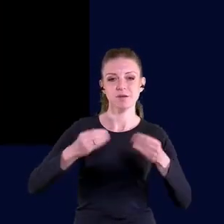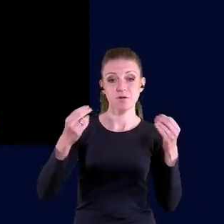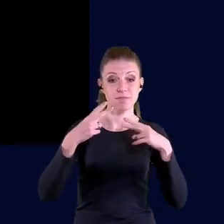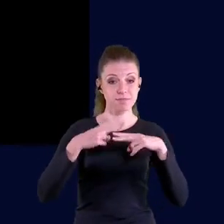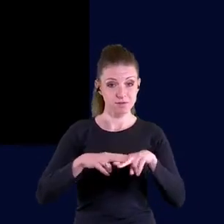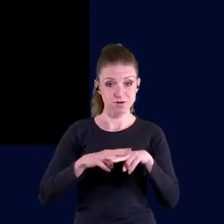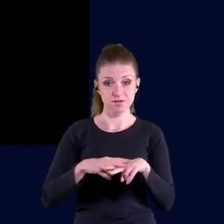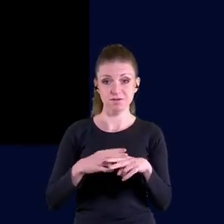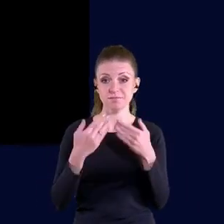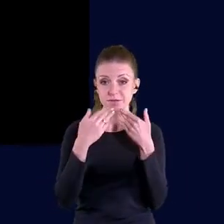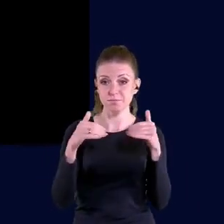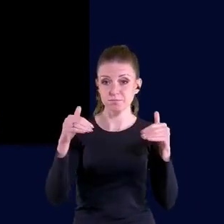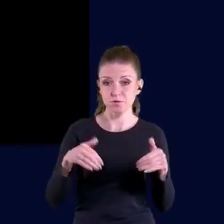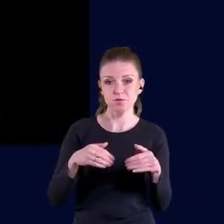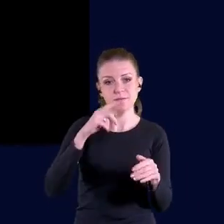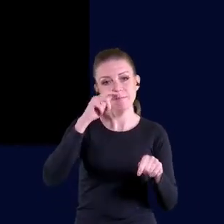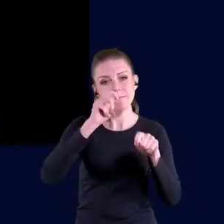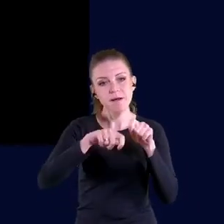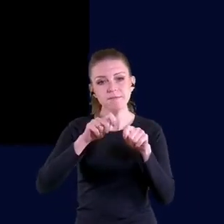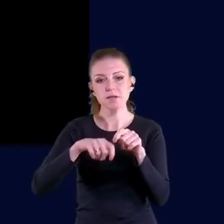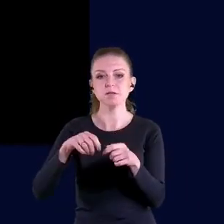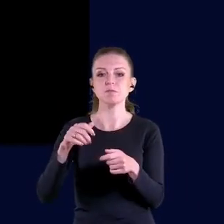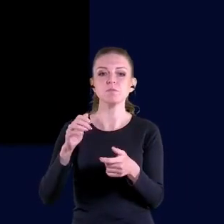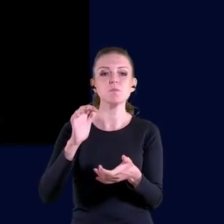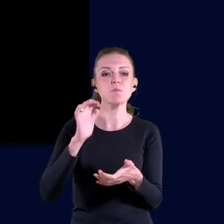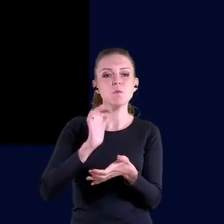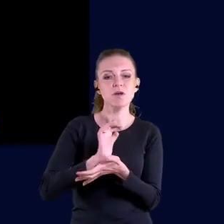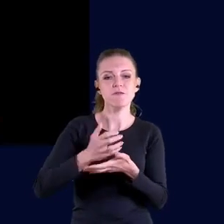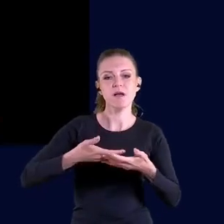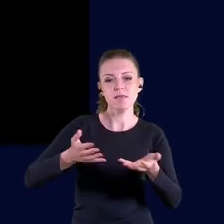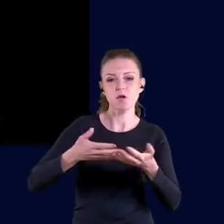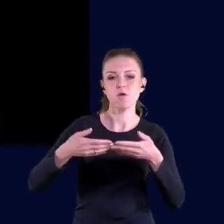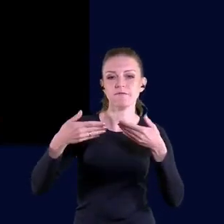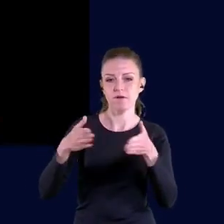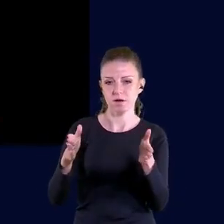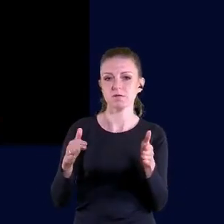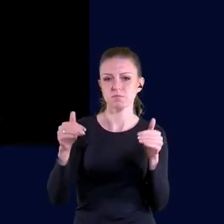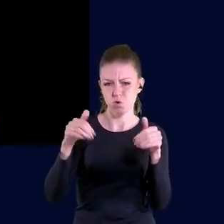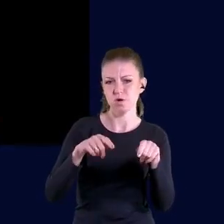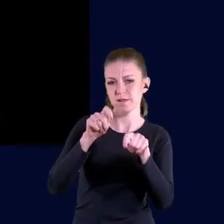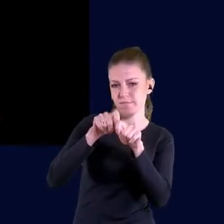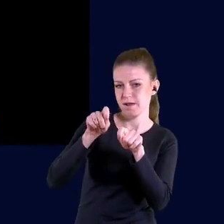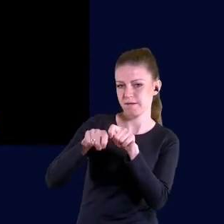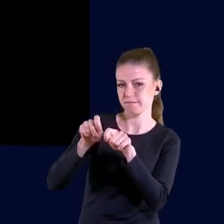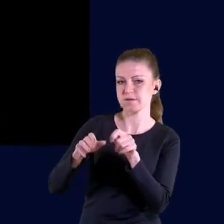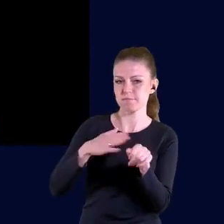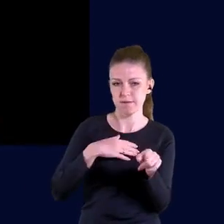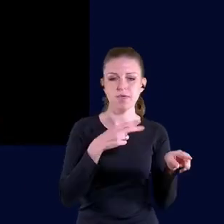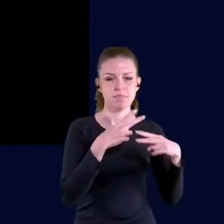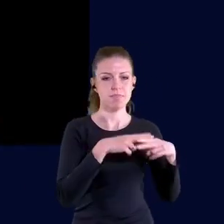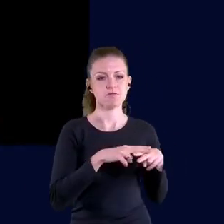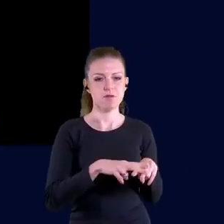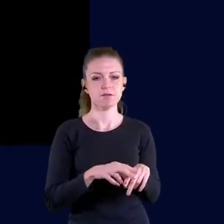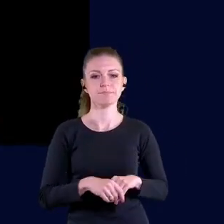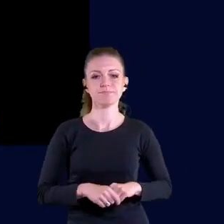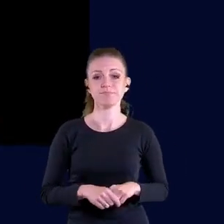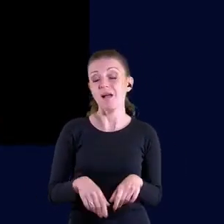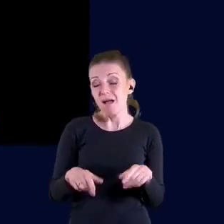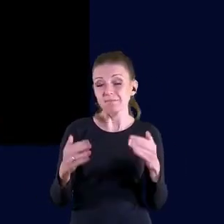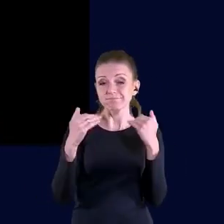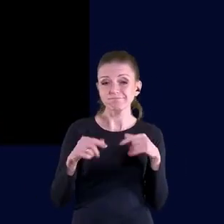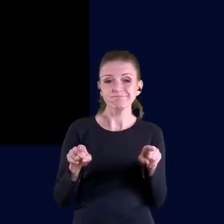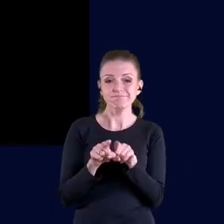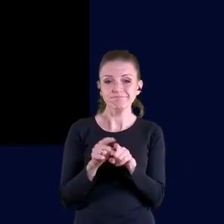umożliwiają monitorowanie publikowania otwartego i myślę że nie bez znaczenia również są koszty Czy